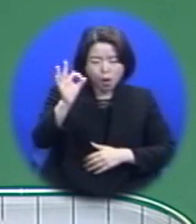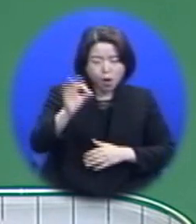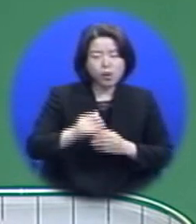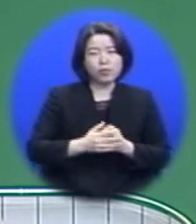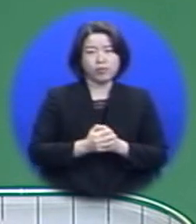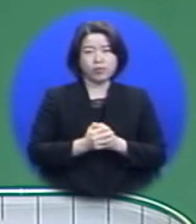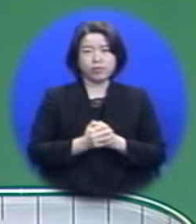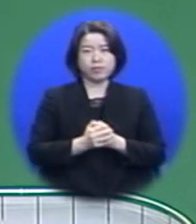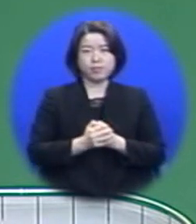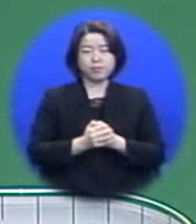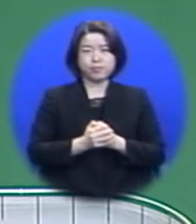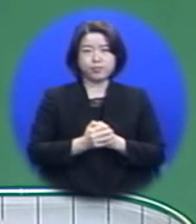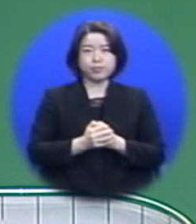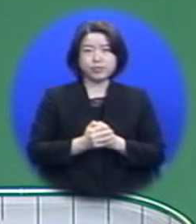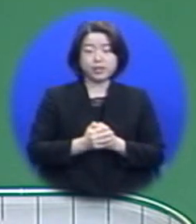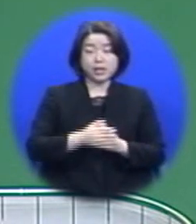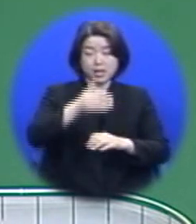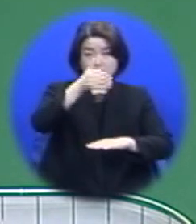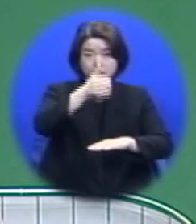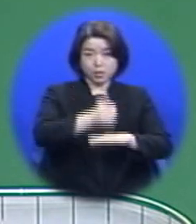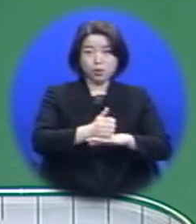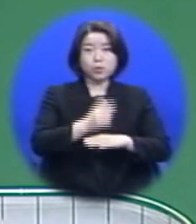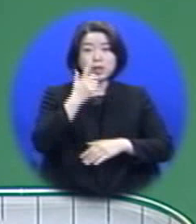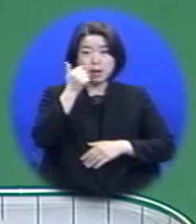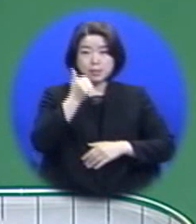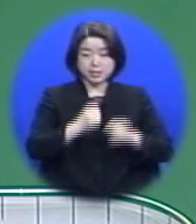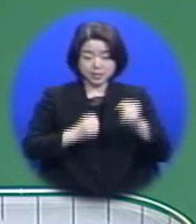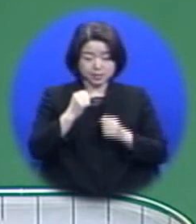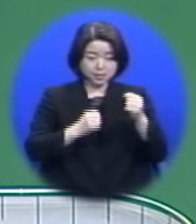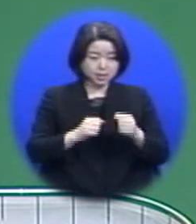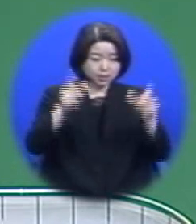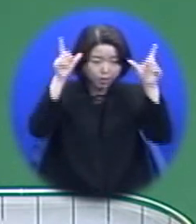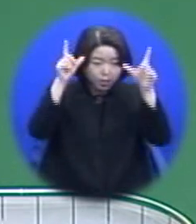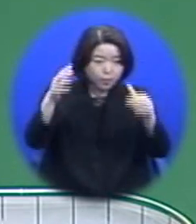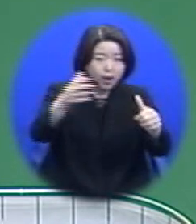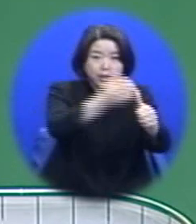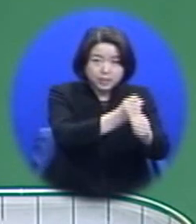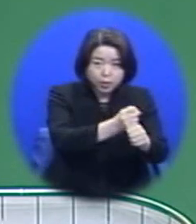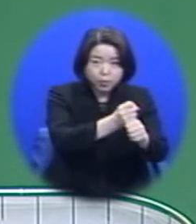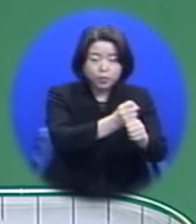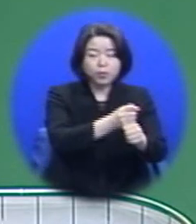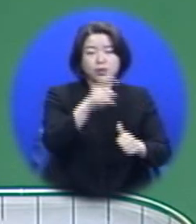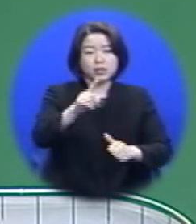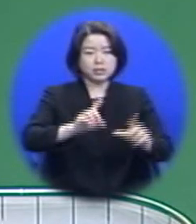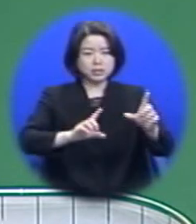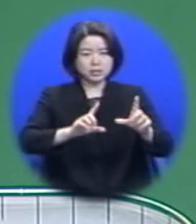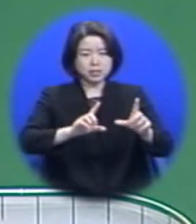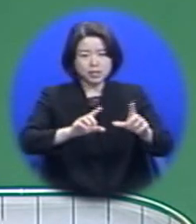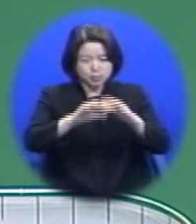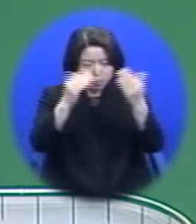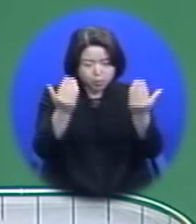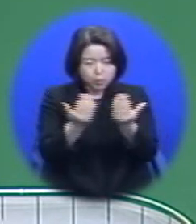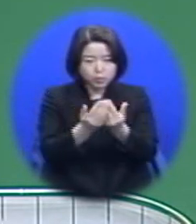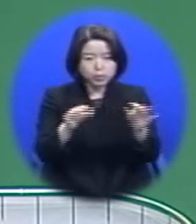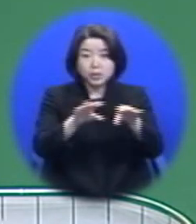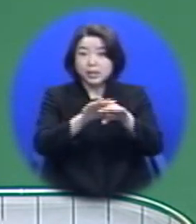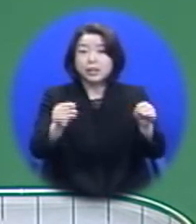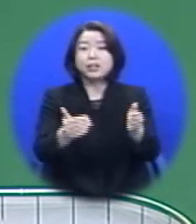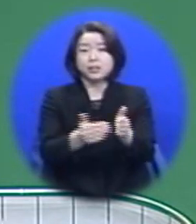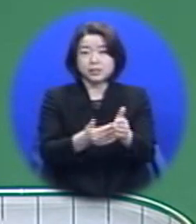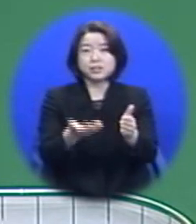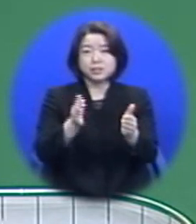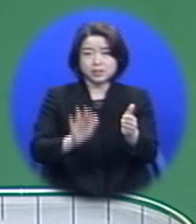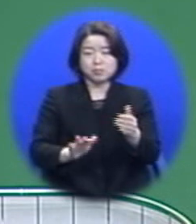미천이 결국은 아버지가 달려와서 송아지를 붙잡음 상황은 끝났지만 아버지가 그